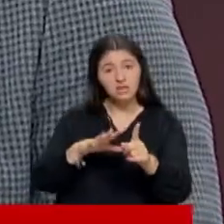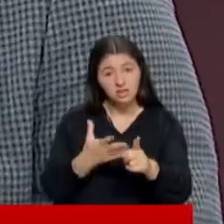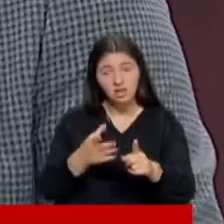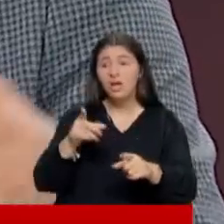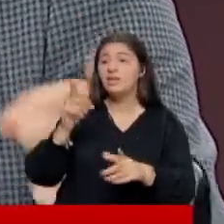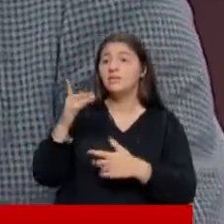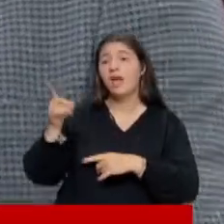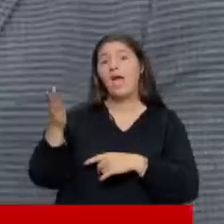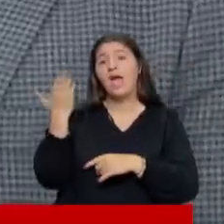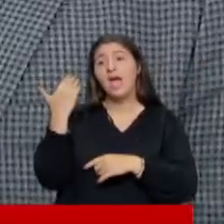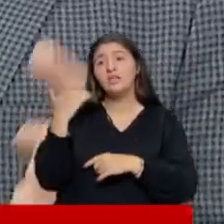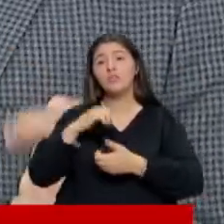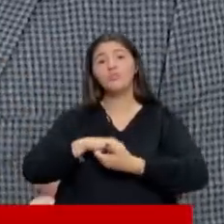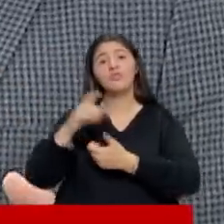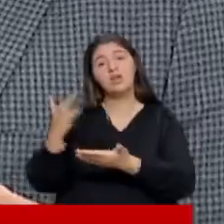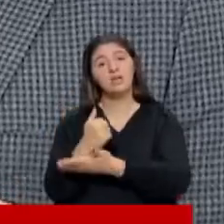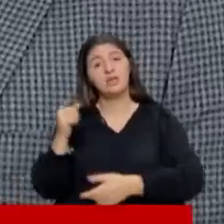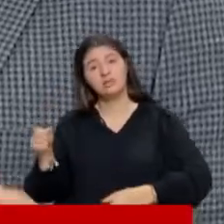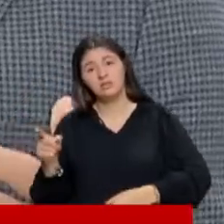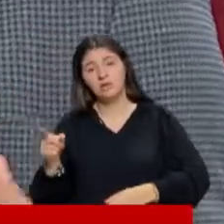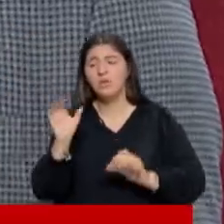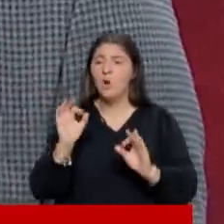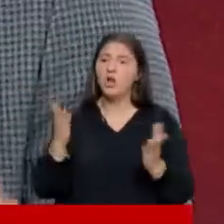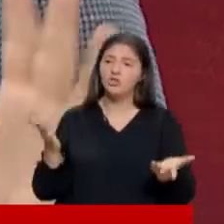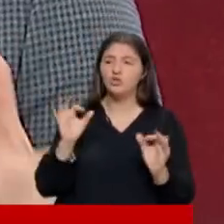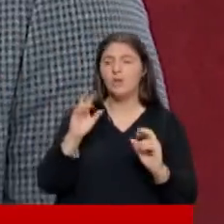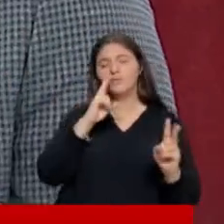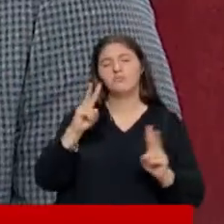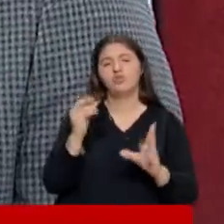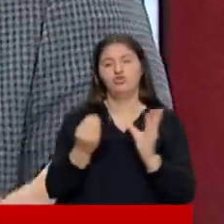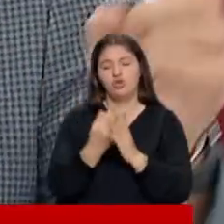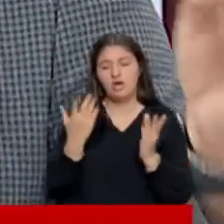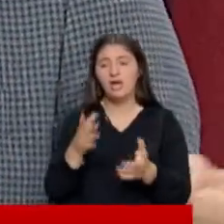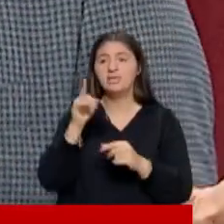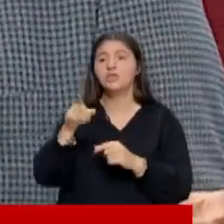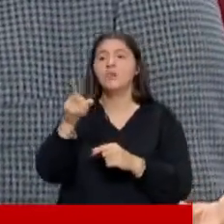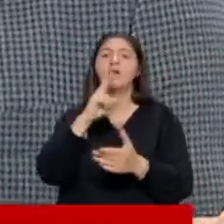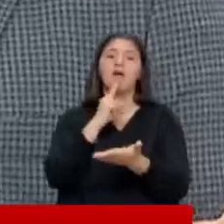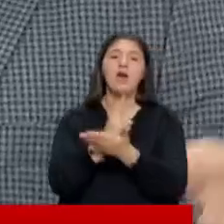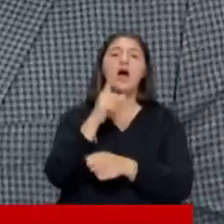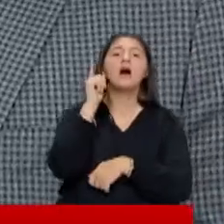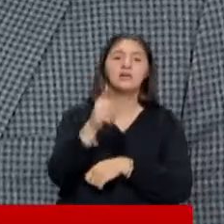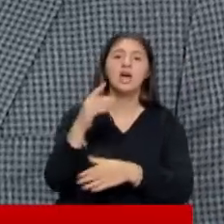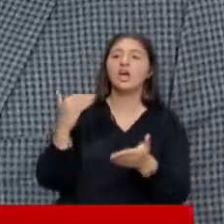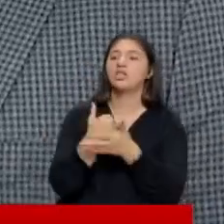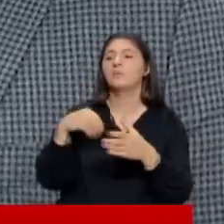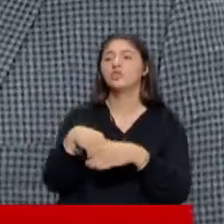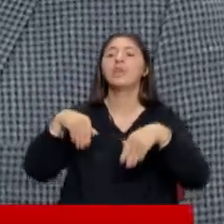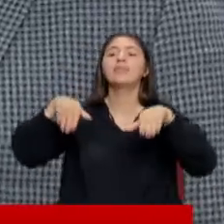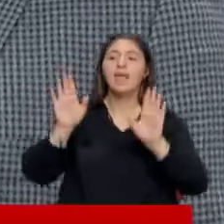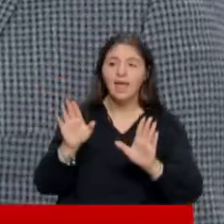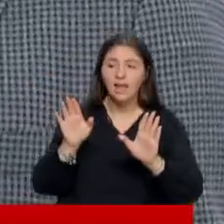ne de eski müttefikiniz kazanır Böylece de şöyle bir tablo ortaya çıkar Siz bu kararı kazanmak için